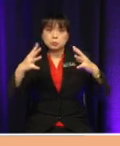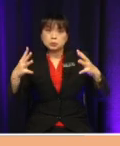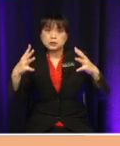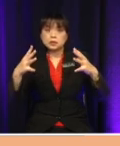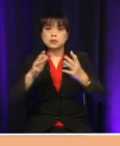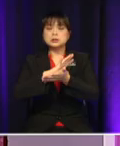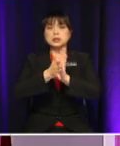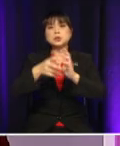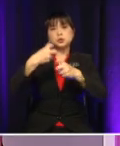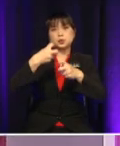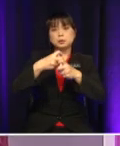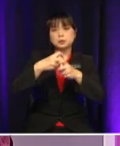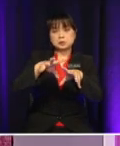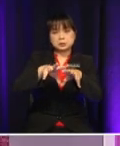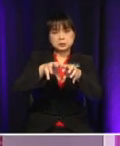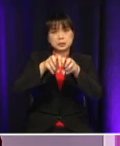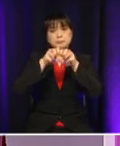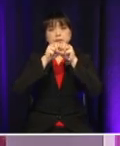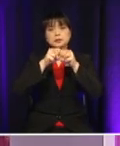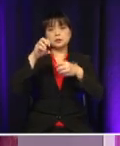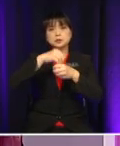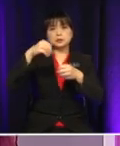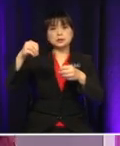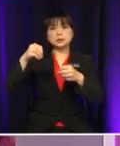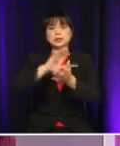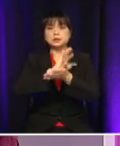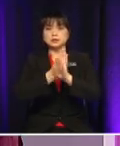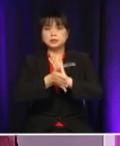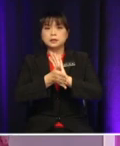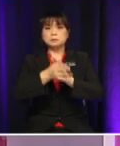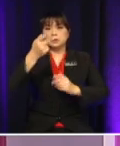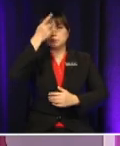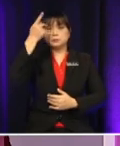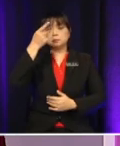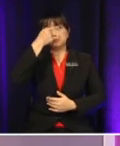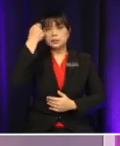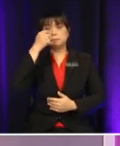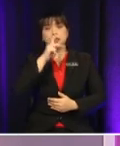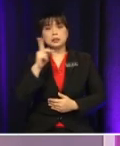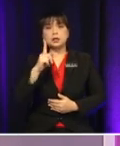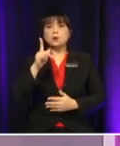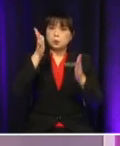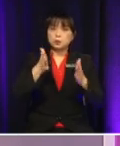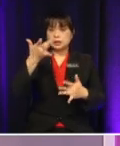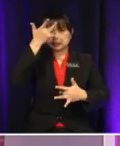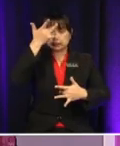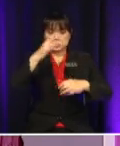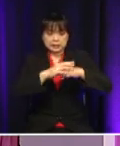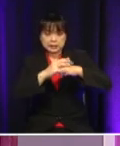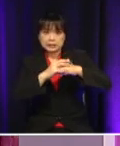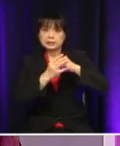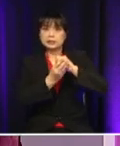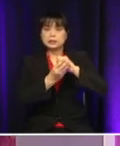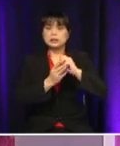kapileri dan sebaliknya hmm itu yang menyebabkan penyakit-pesakit yang ini selalu kurang oksigen